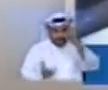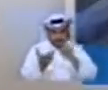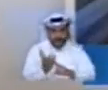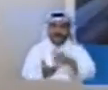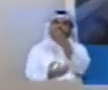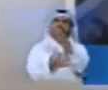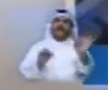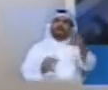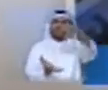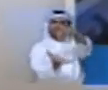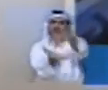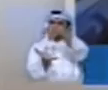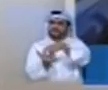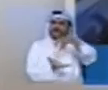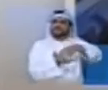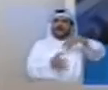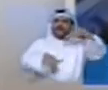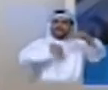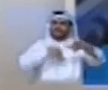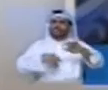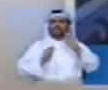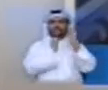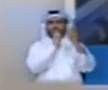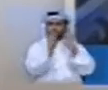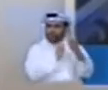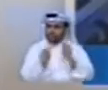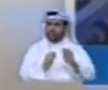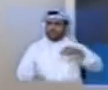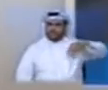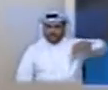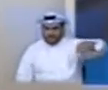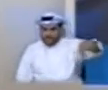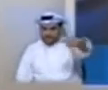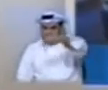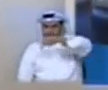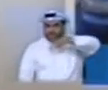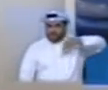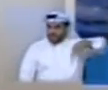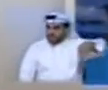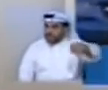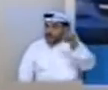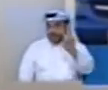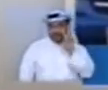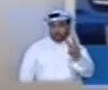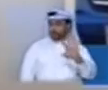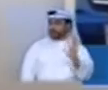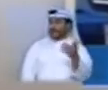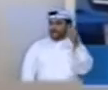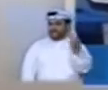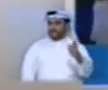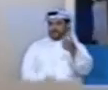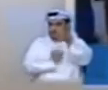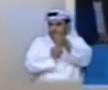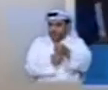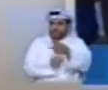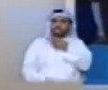التواجد في كل المواقع وخاصة الممرات ويعني أماكن المشاة وغيرها من الأمور اللي بالفعل يستدعي تواجد رجال